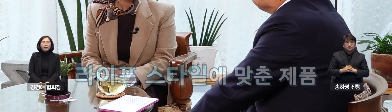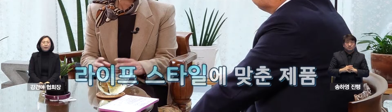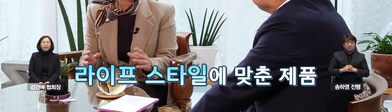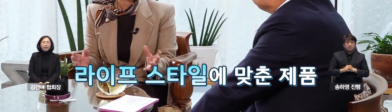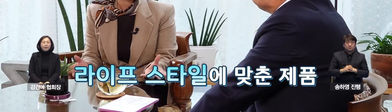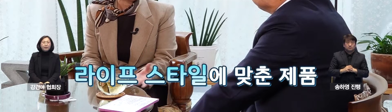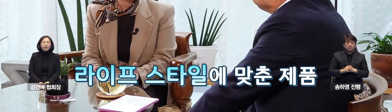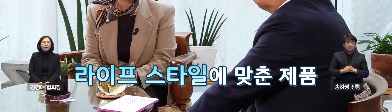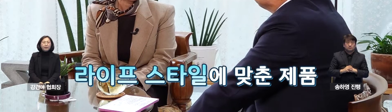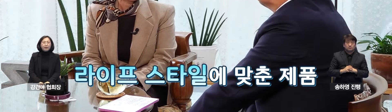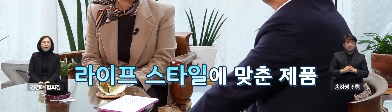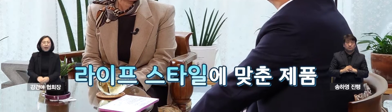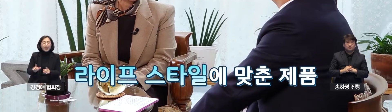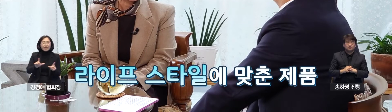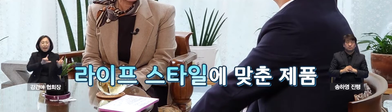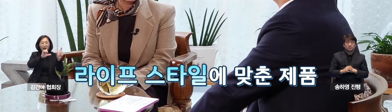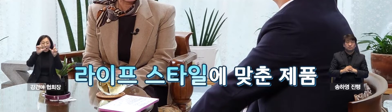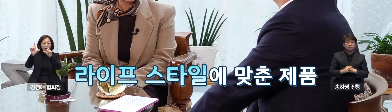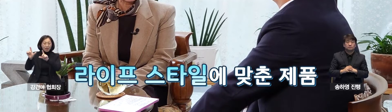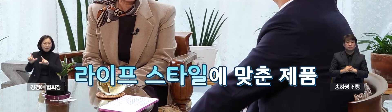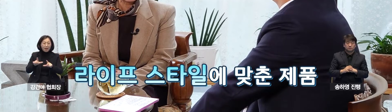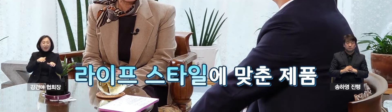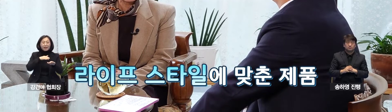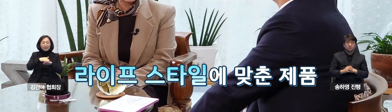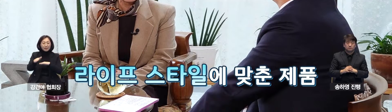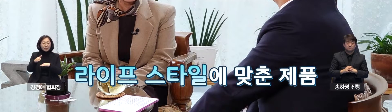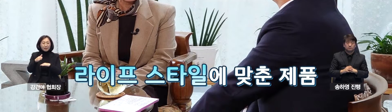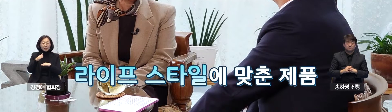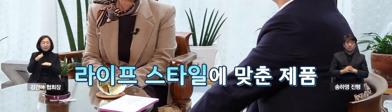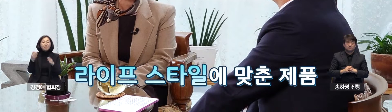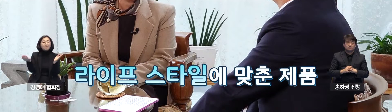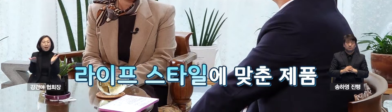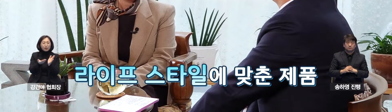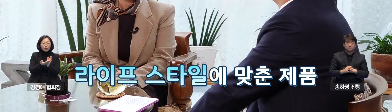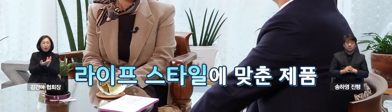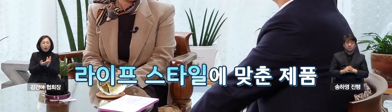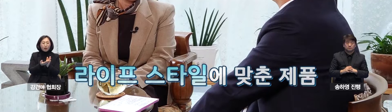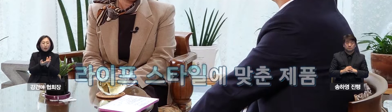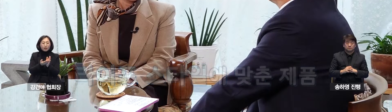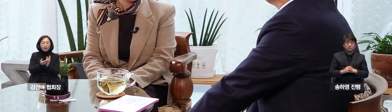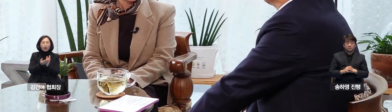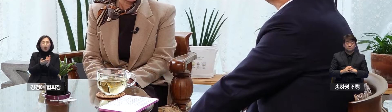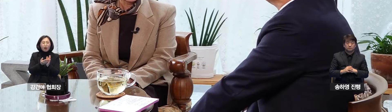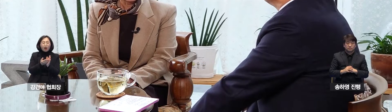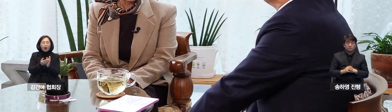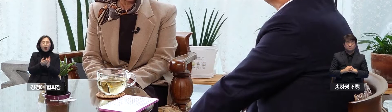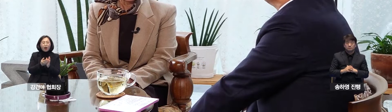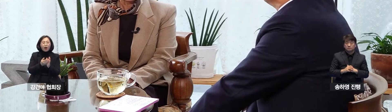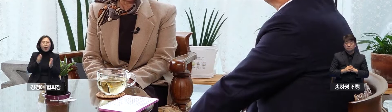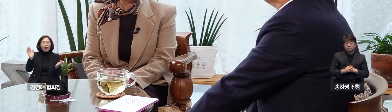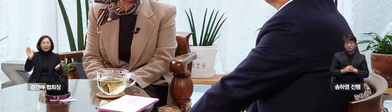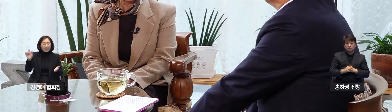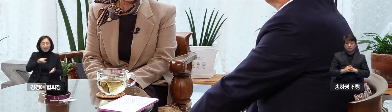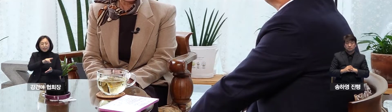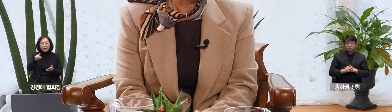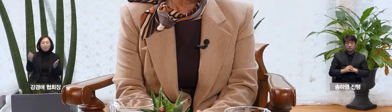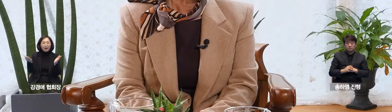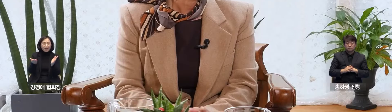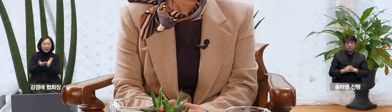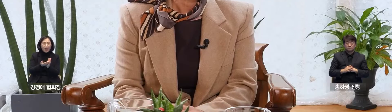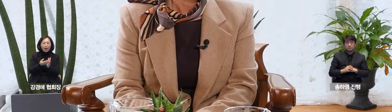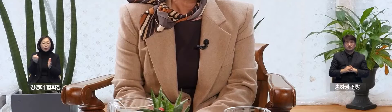그 라이프 사이클에 맞춘 그런 걸 해요. 그래서 주니어부터 피팅을 해서 판매를 하고 그다음에 지금은